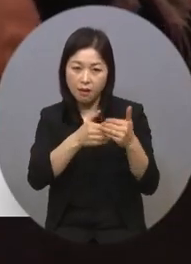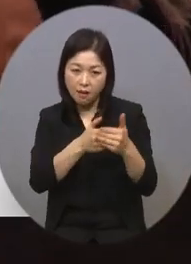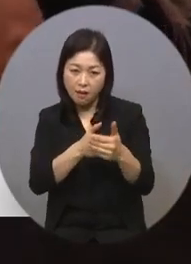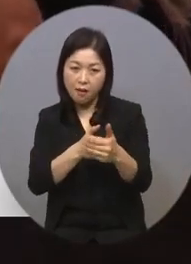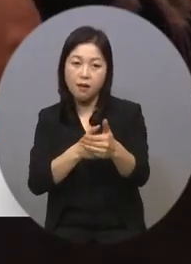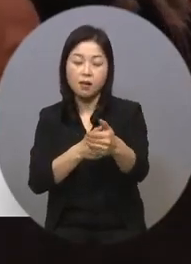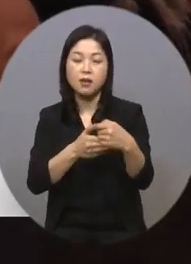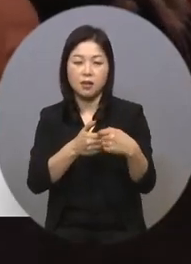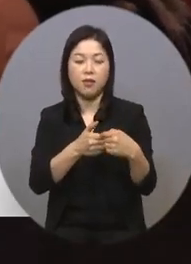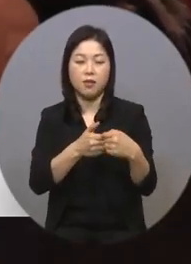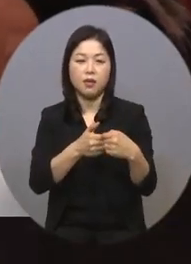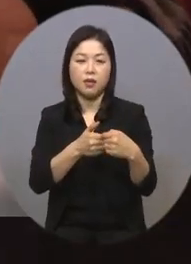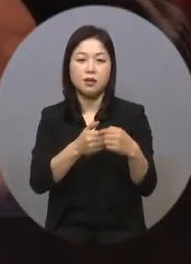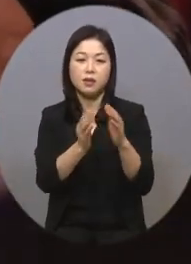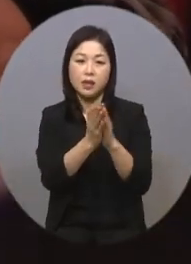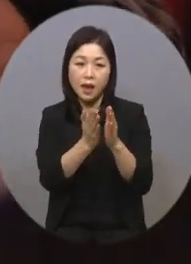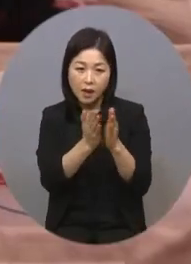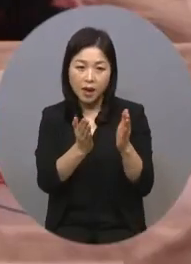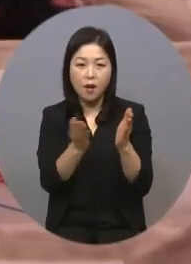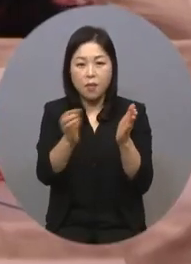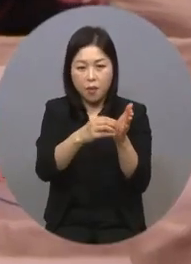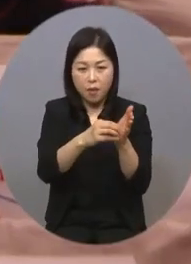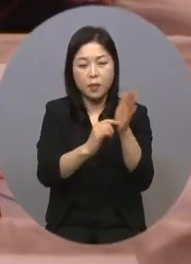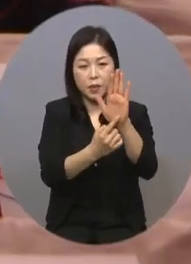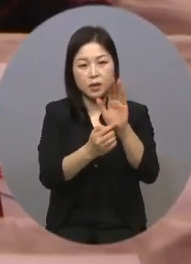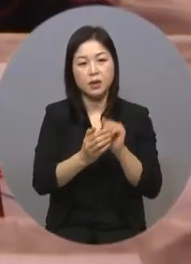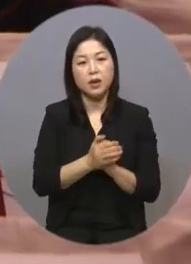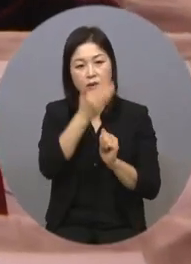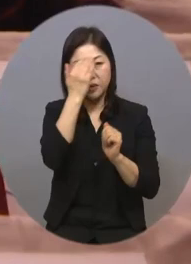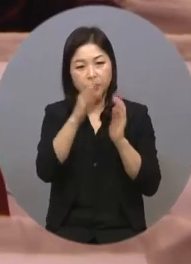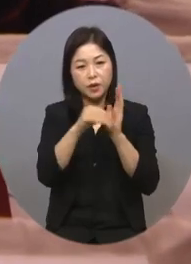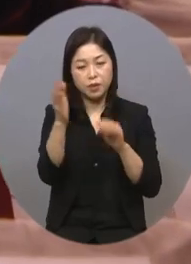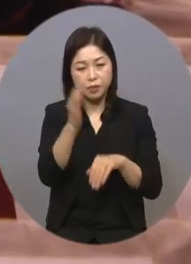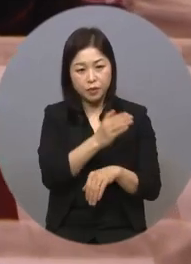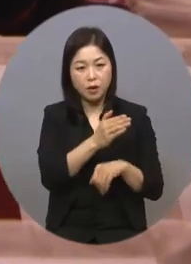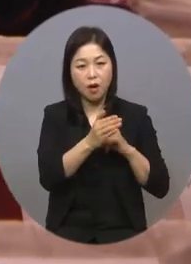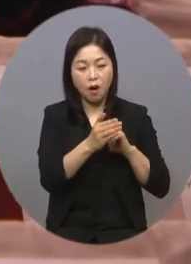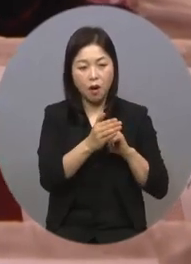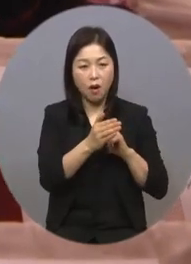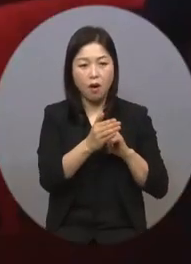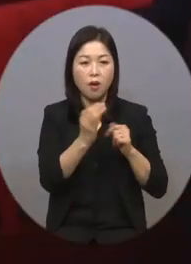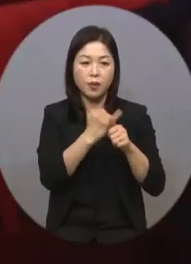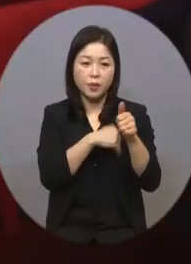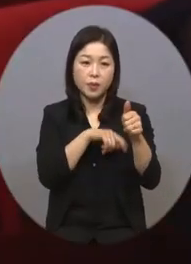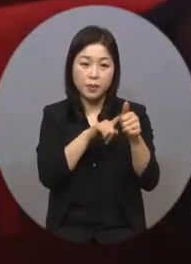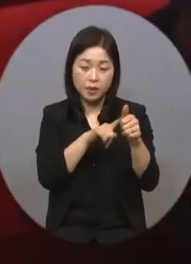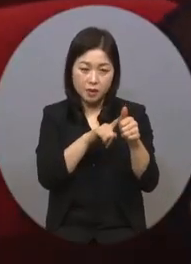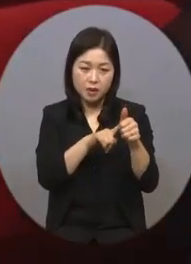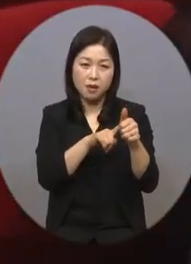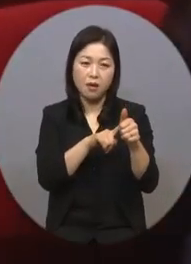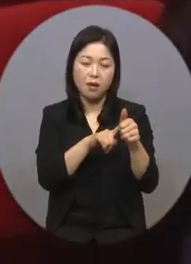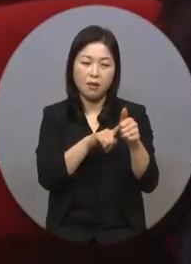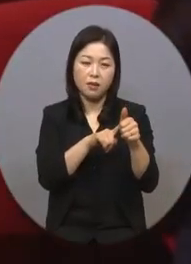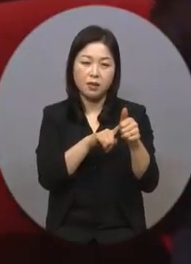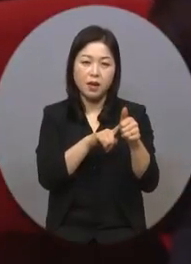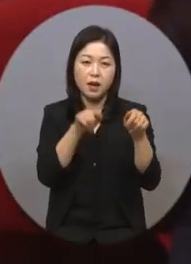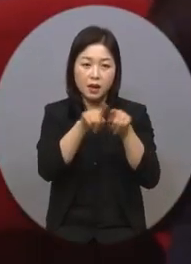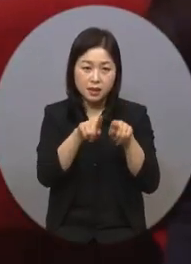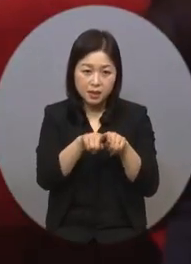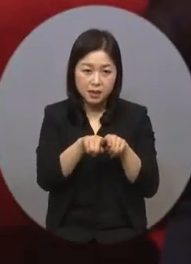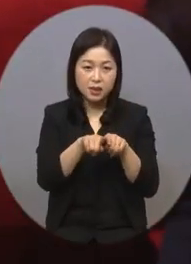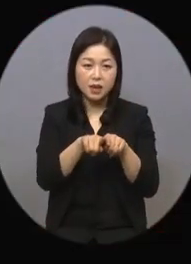여정을 한 권의 책에 담아 편했습니다. 또한 젊은 시절부터 고인이 된 남편과 불꽃처럼 열렬하게 활동해온 이